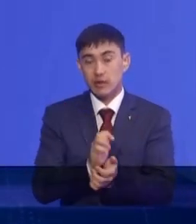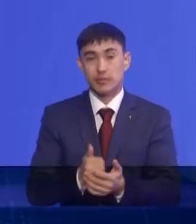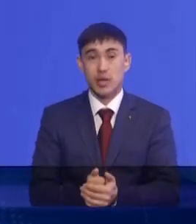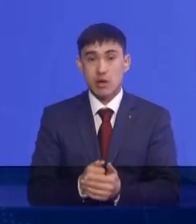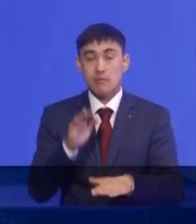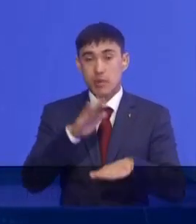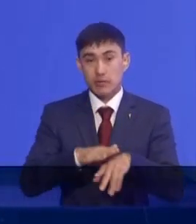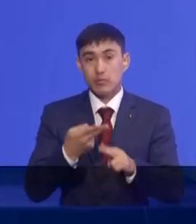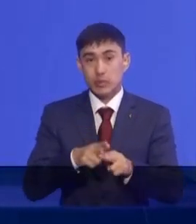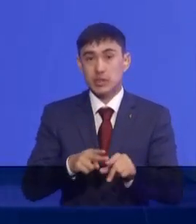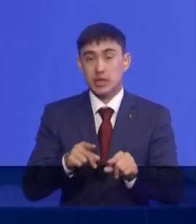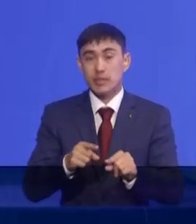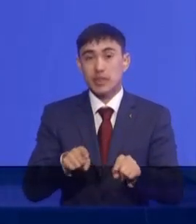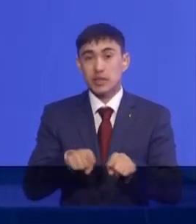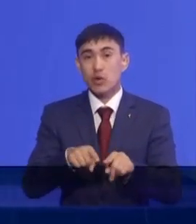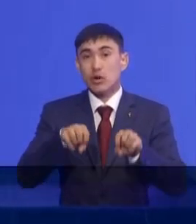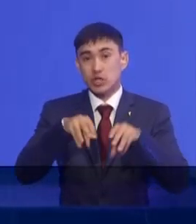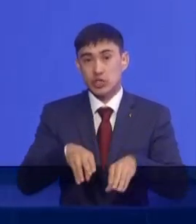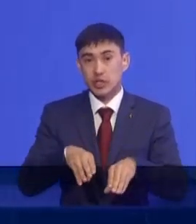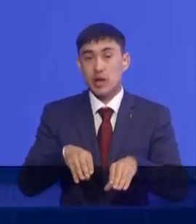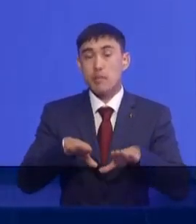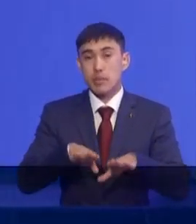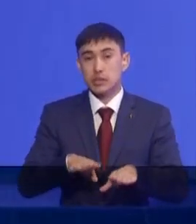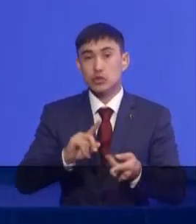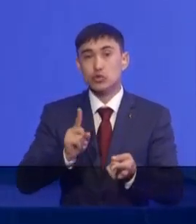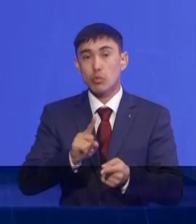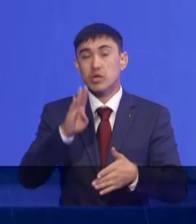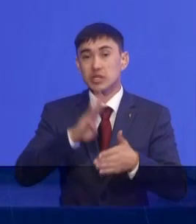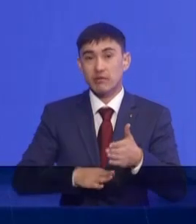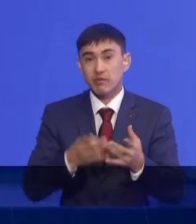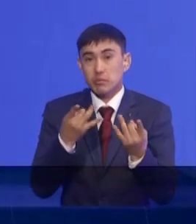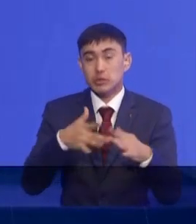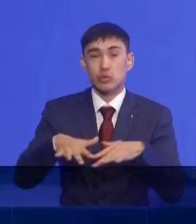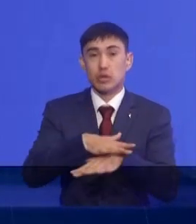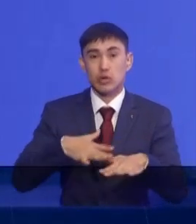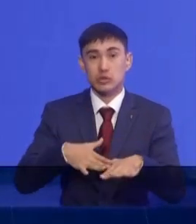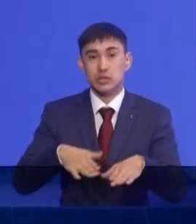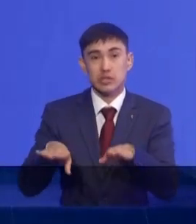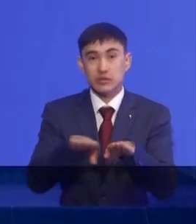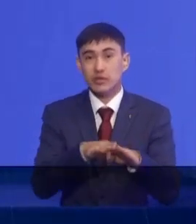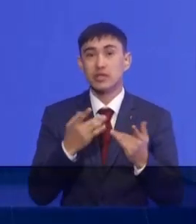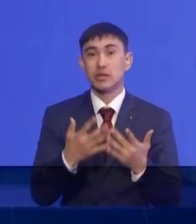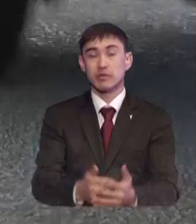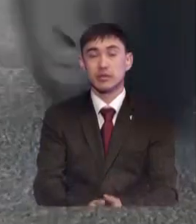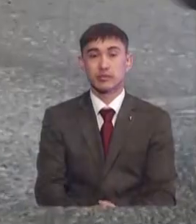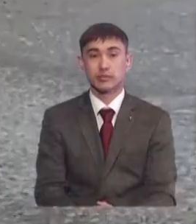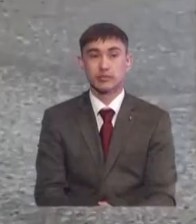А потому это является альтернативным решением вместо того, чтобы штрафовать простой народ за несоответствие